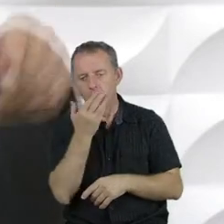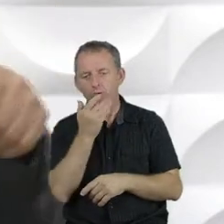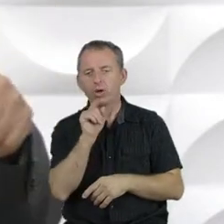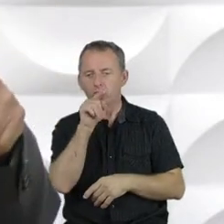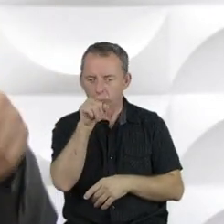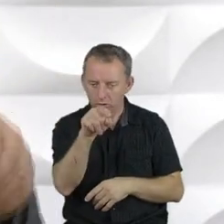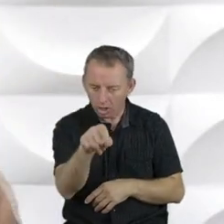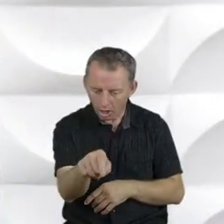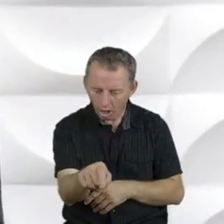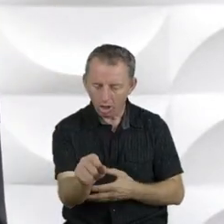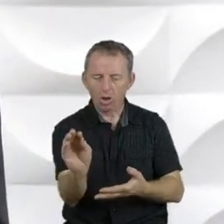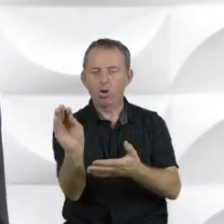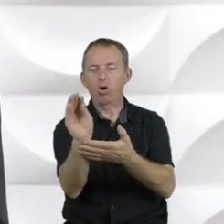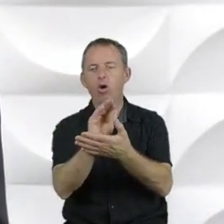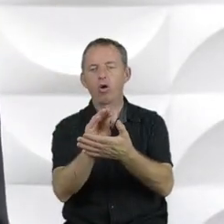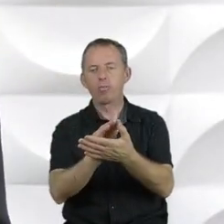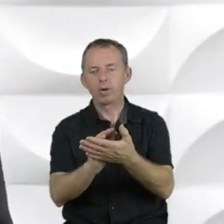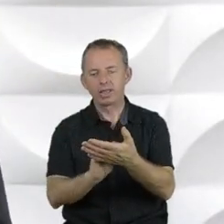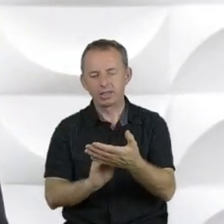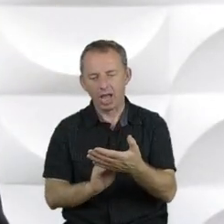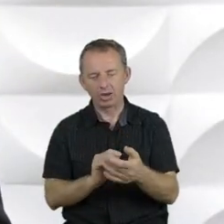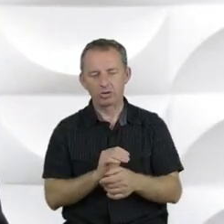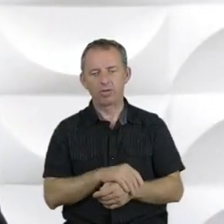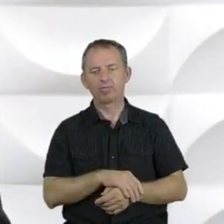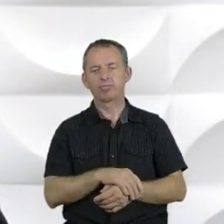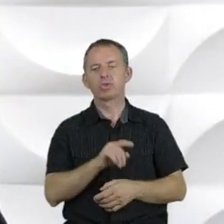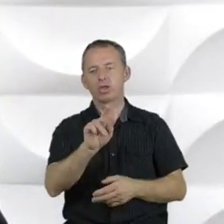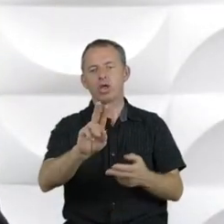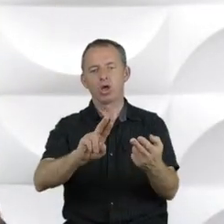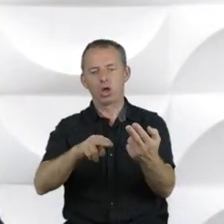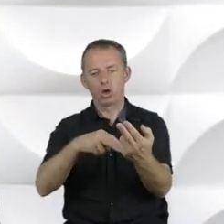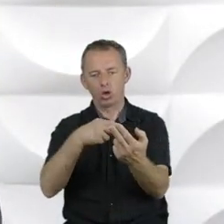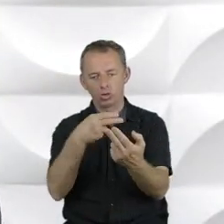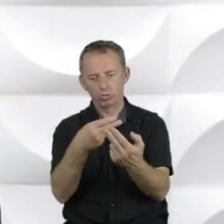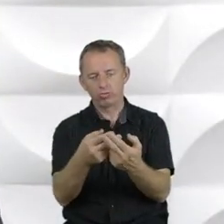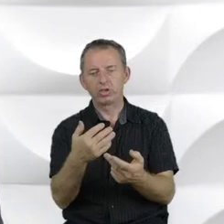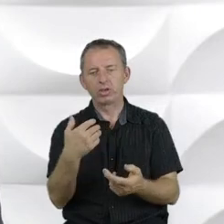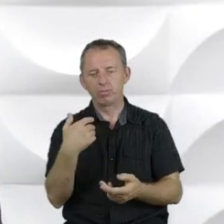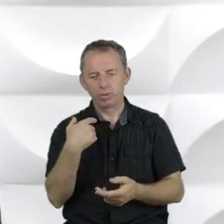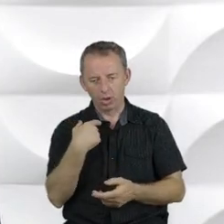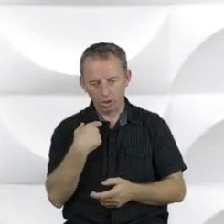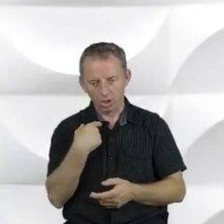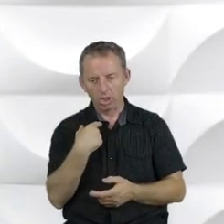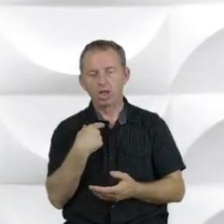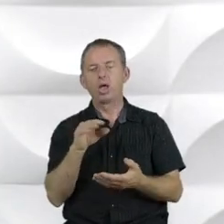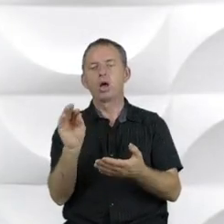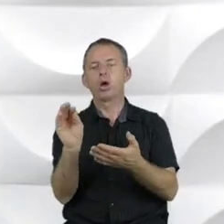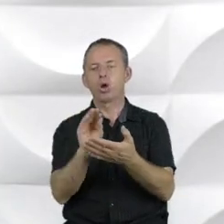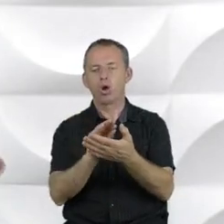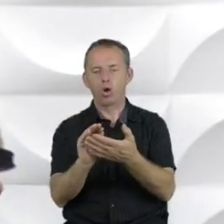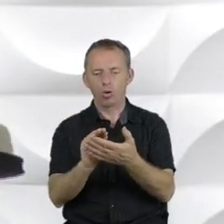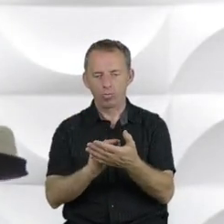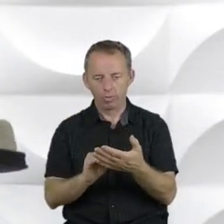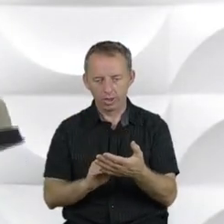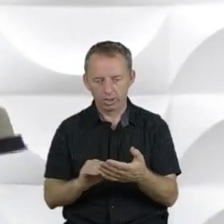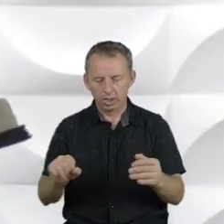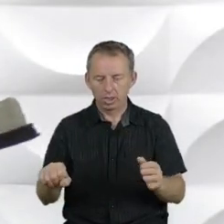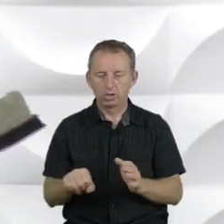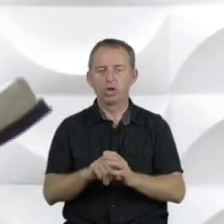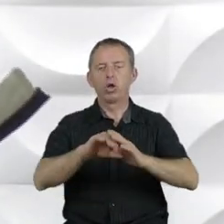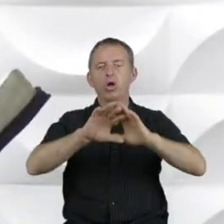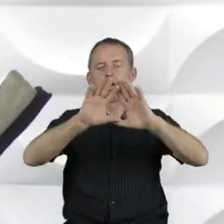są komentarze. I jego odpowiedź była komentarzem do